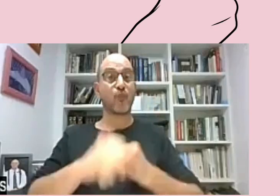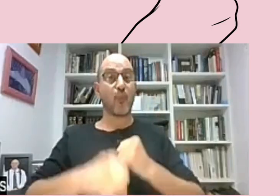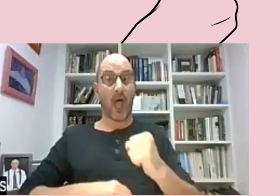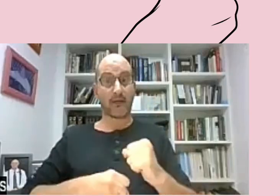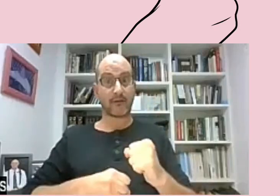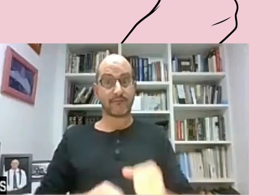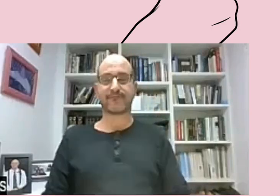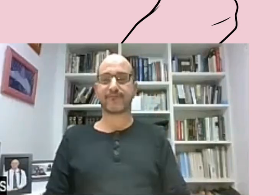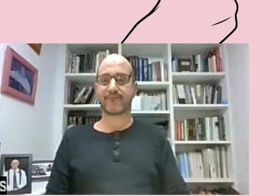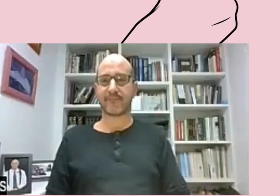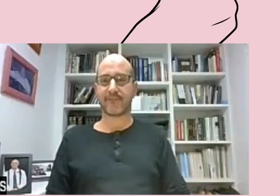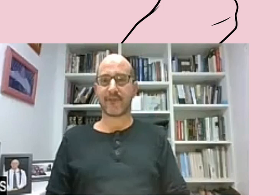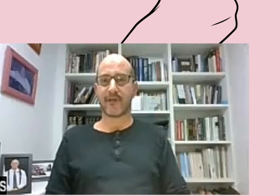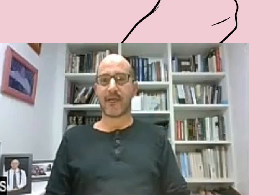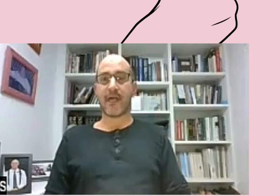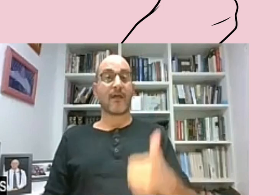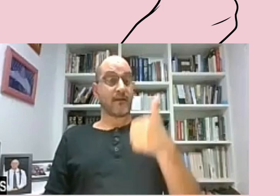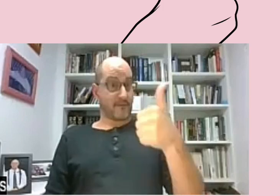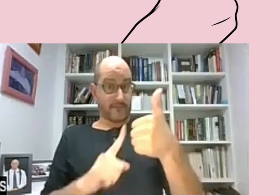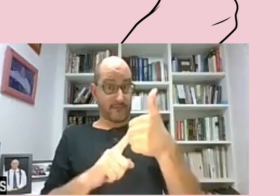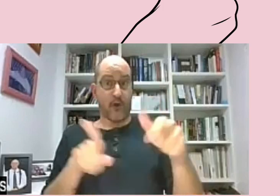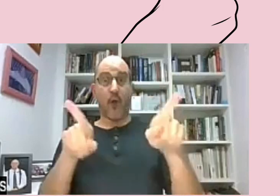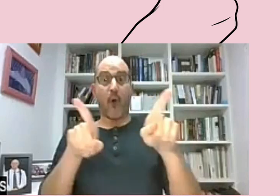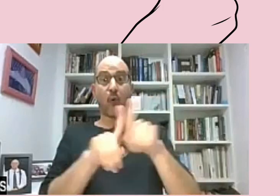עכשיו שימו לב לתנועה.